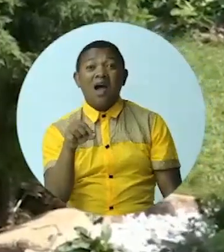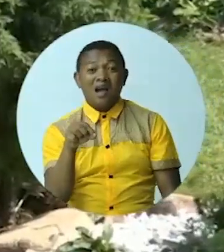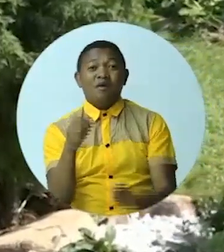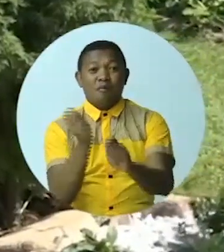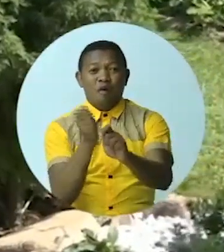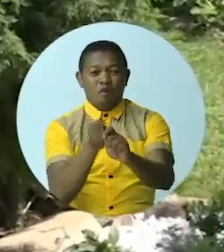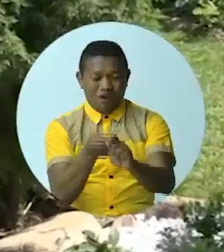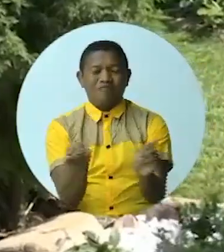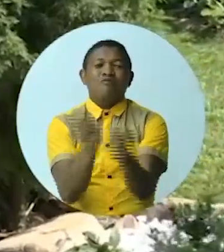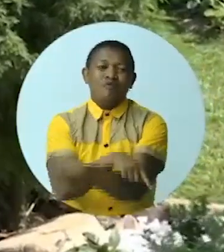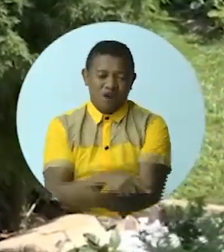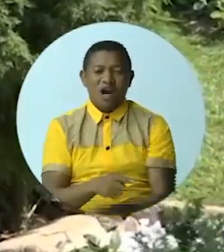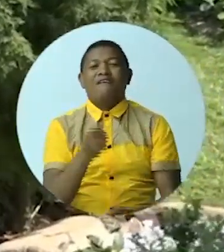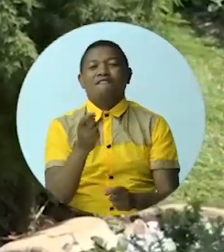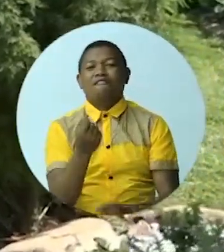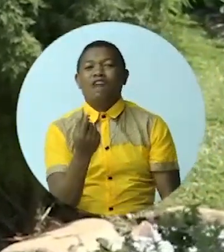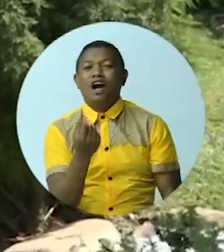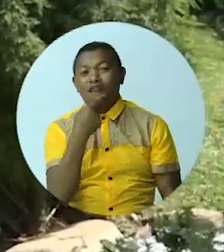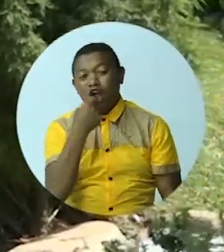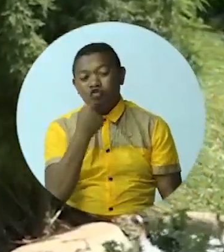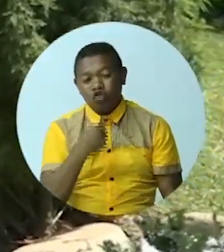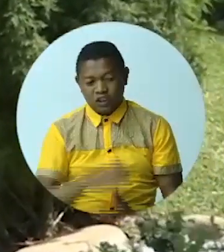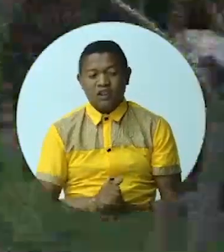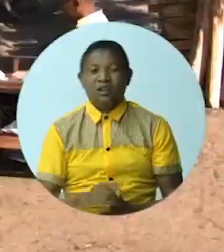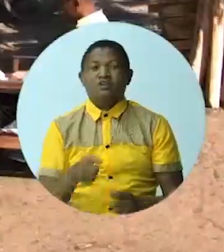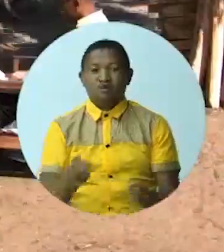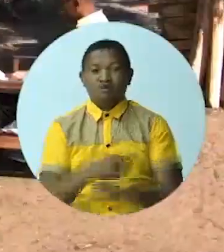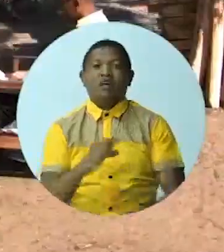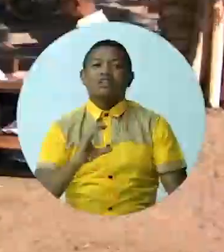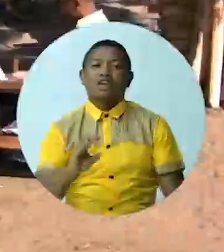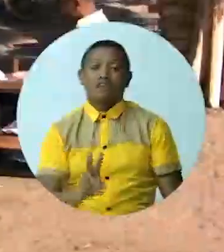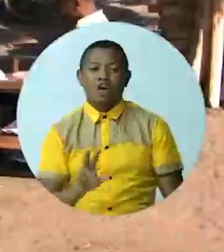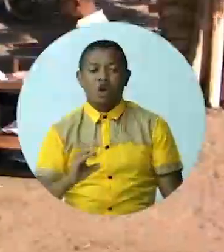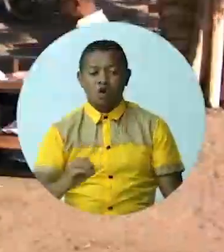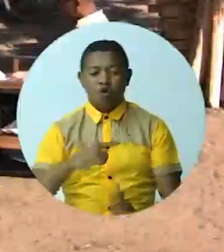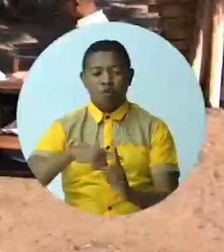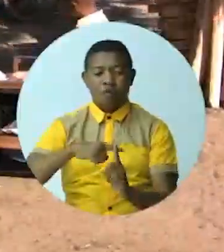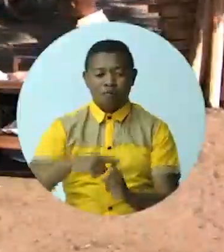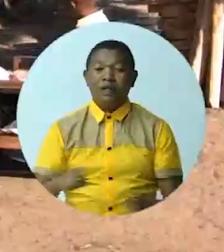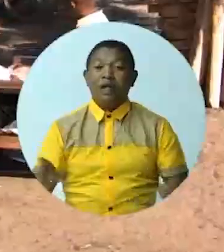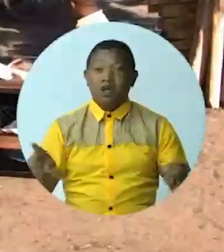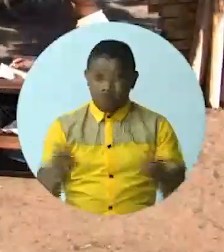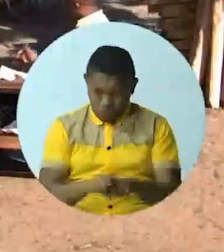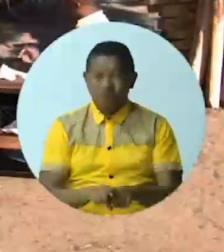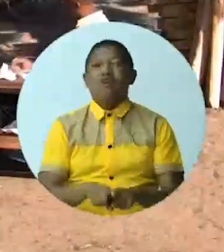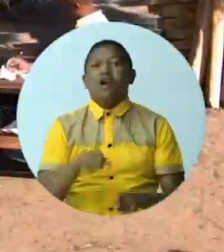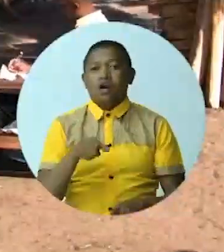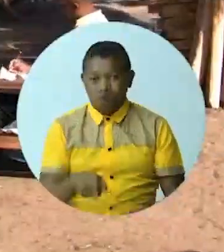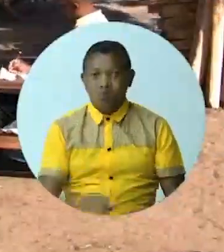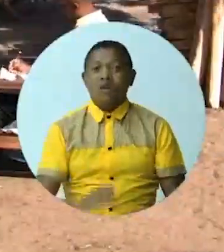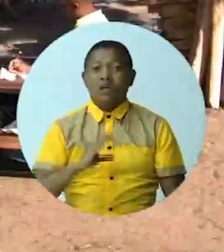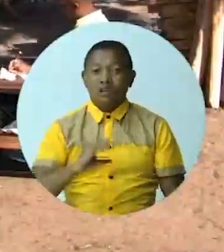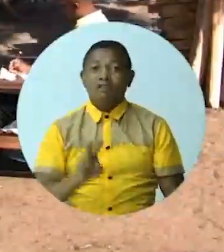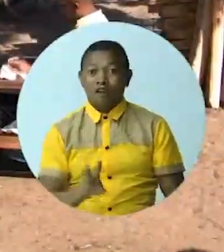plus. Ary ohatran'izay ihany koa mazava ho azy fa ny tambavy COVID organics dia vokatra azo ihany koa avy amin'ny